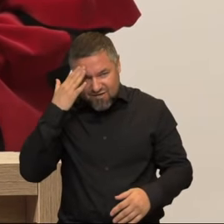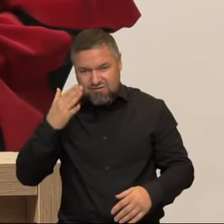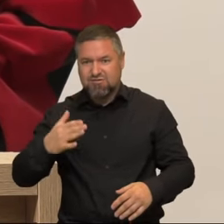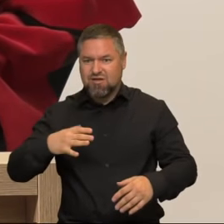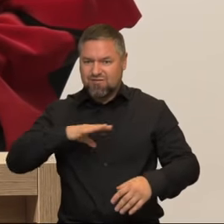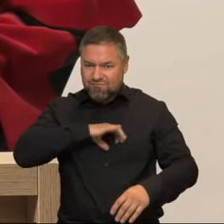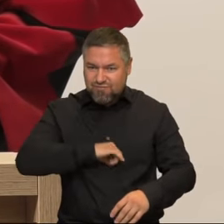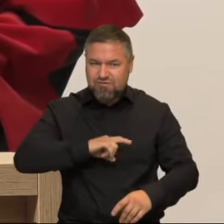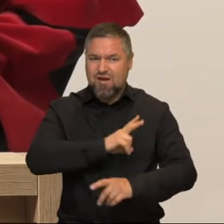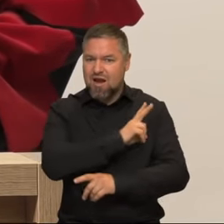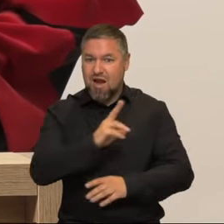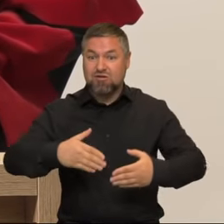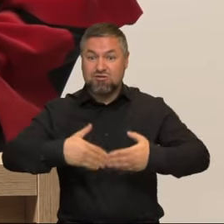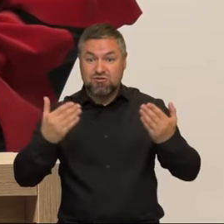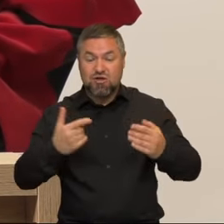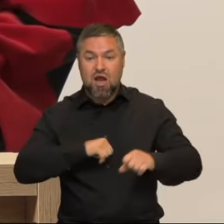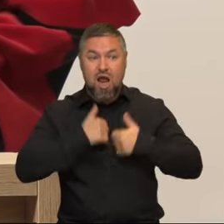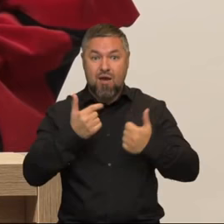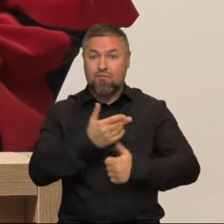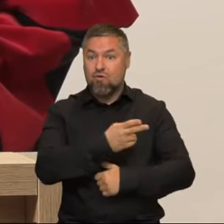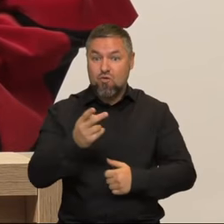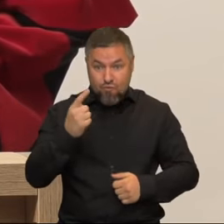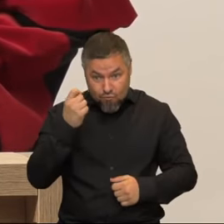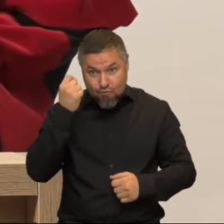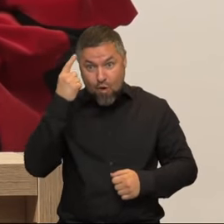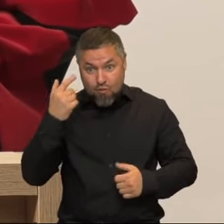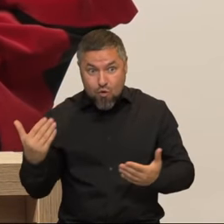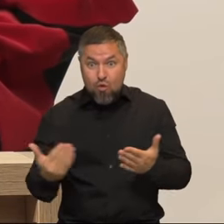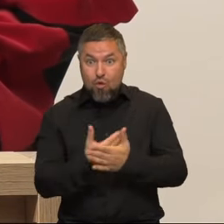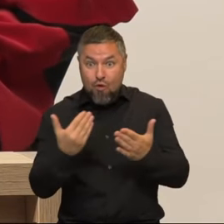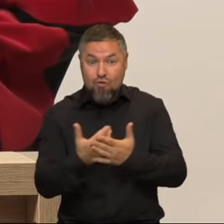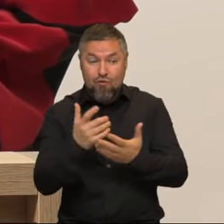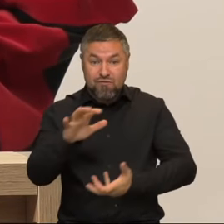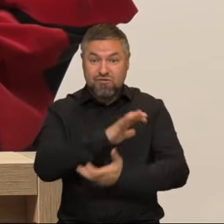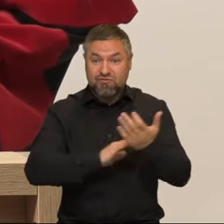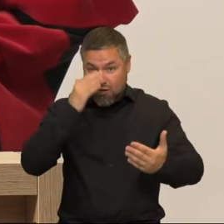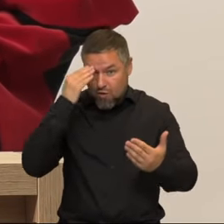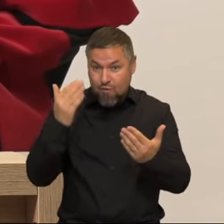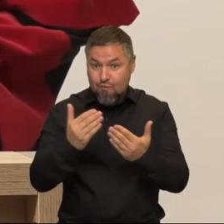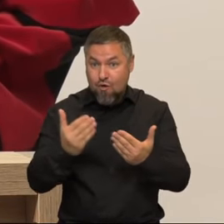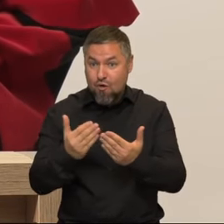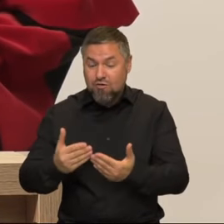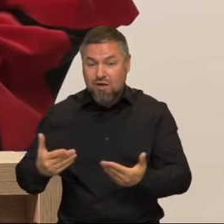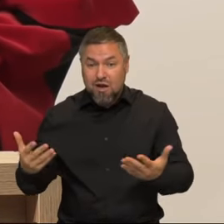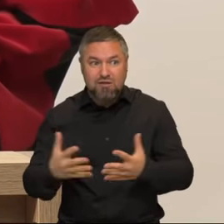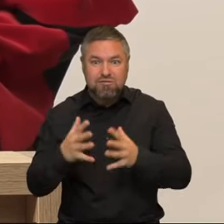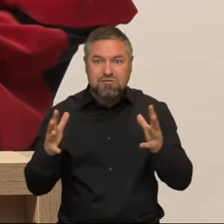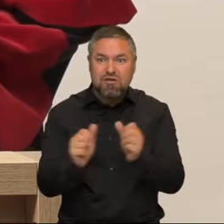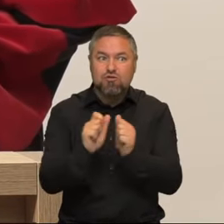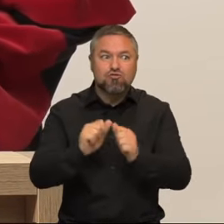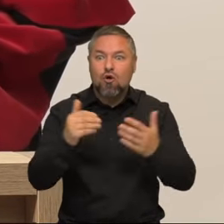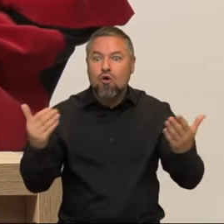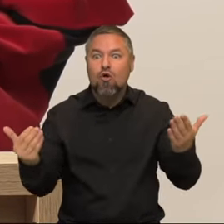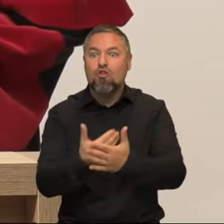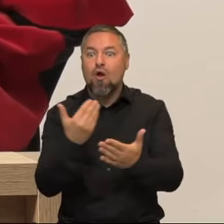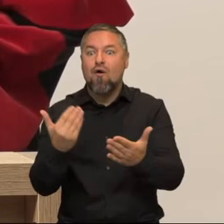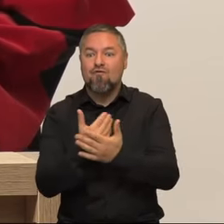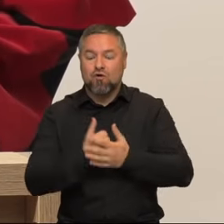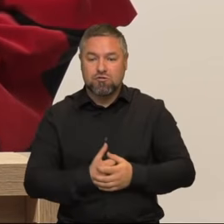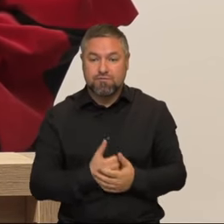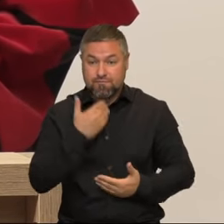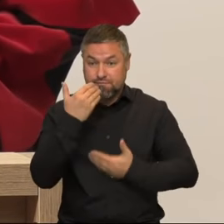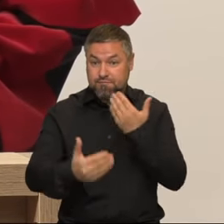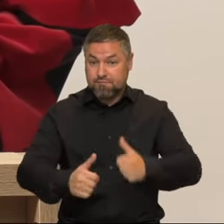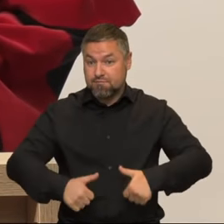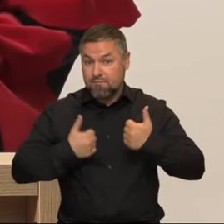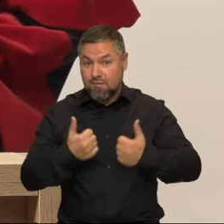murach naszej uczelni inspirował was do dalszego poznawania świata i odkrywania tego, co nieznane. Życzę wam również,